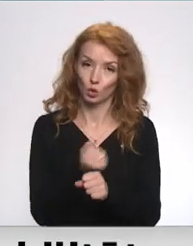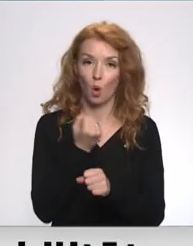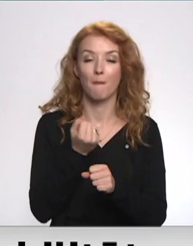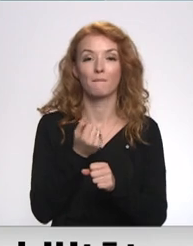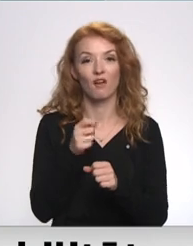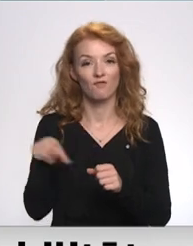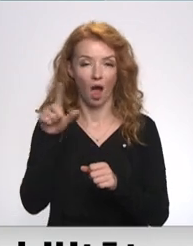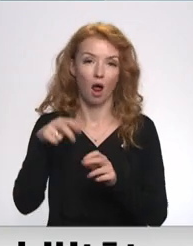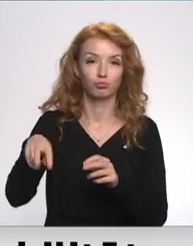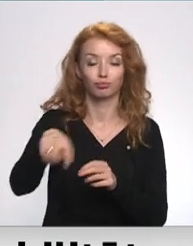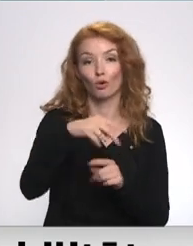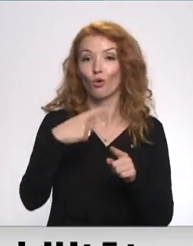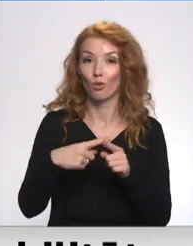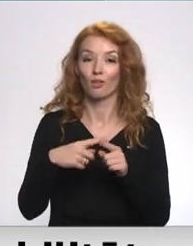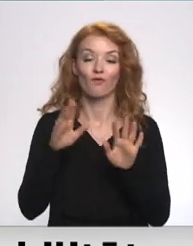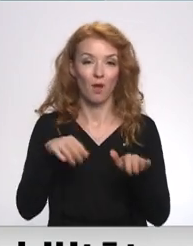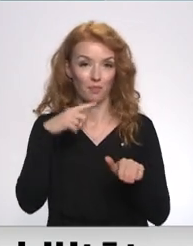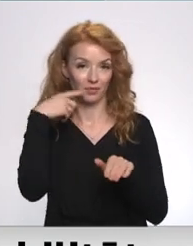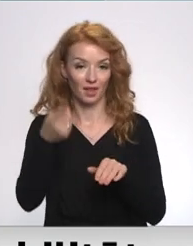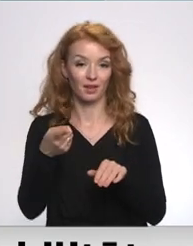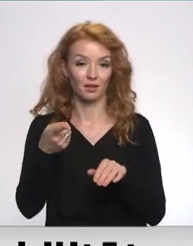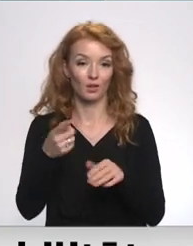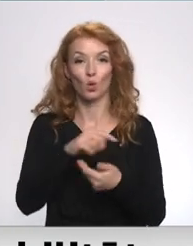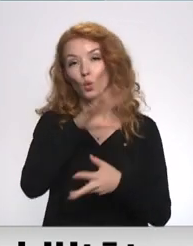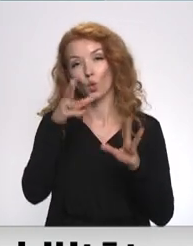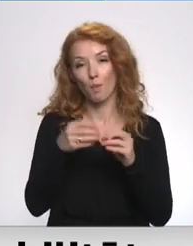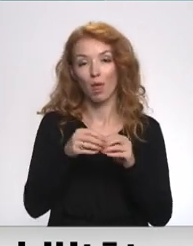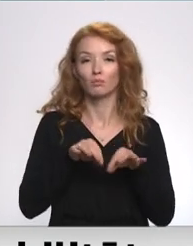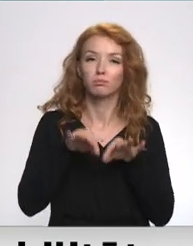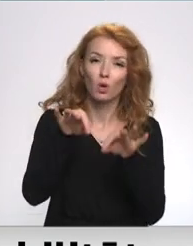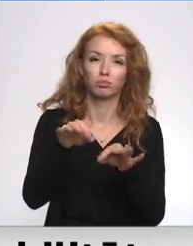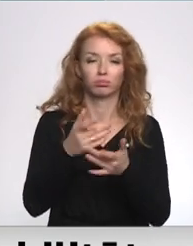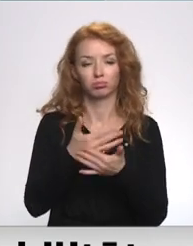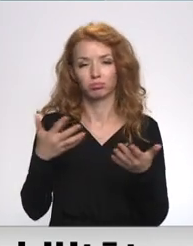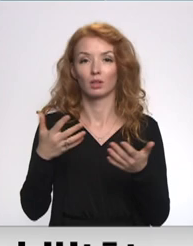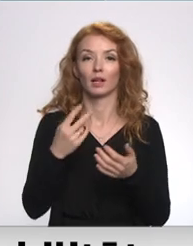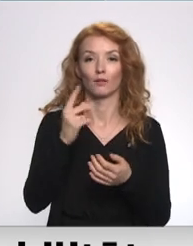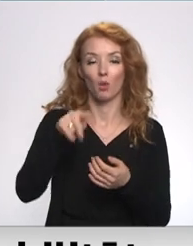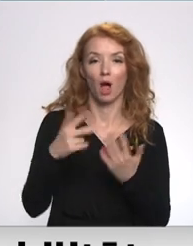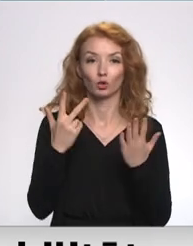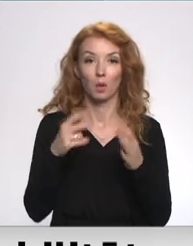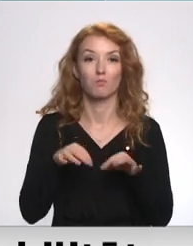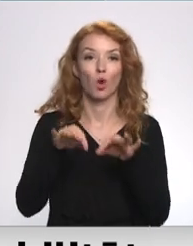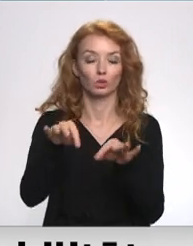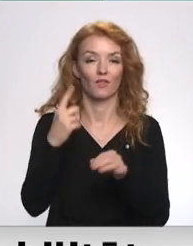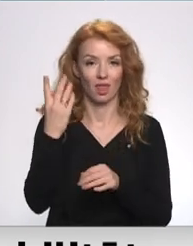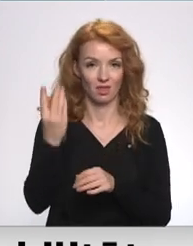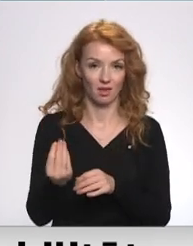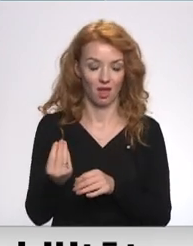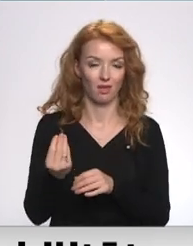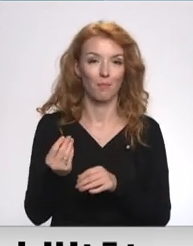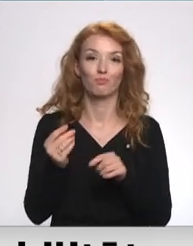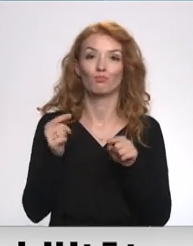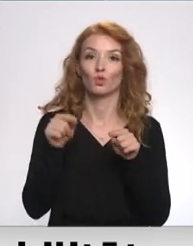pārvietojās vairāk, un mēs varam teikt, ka kopējais brauciena skaits bija 2,8 brauciena dienā. Tātad tur